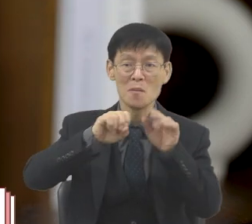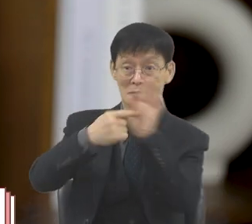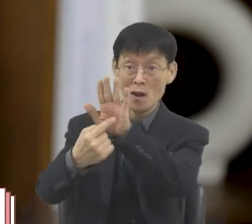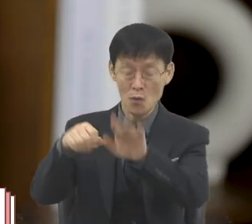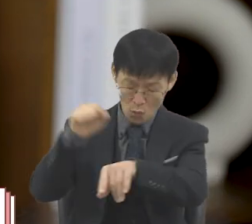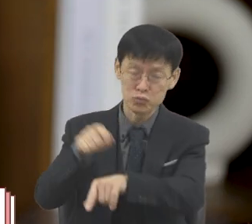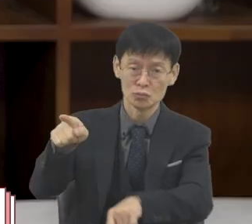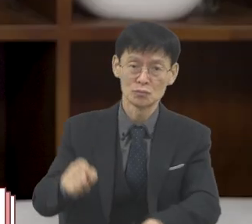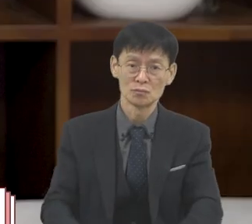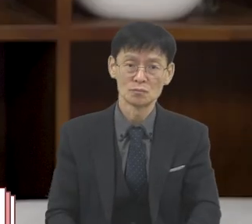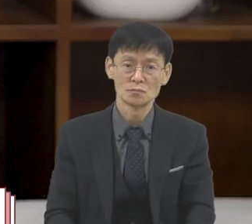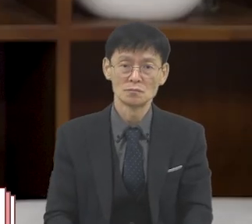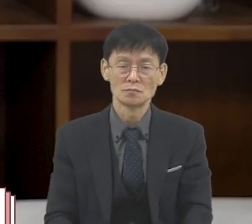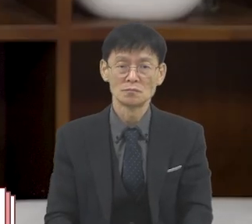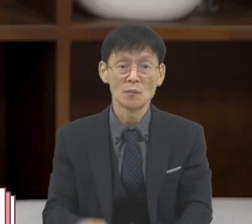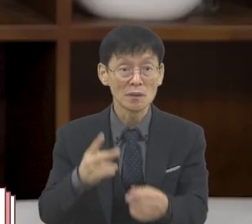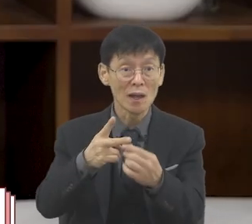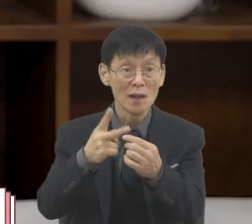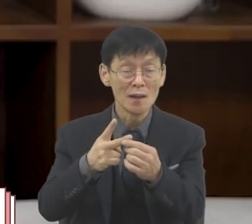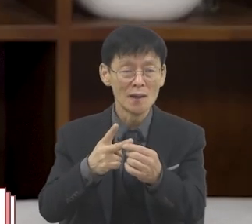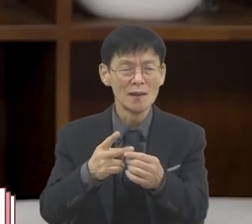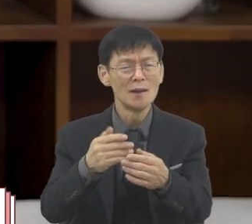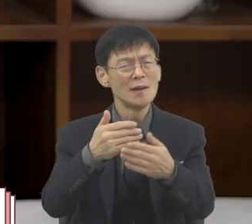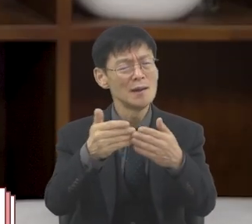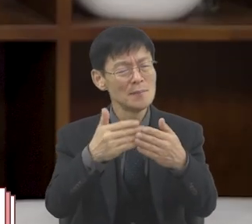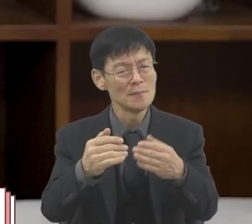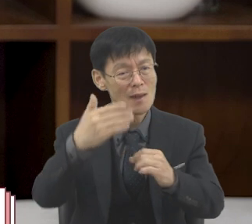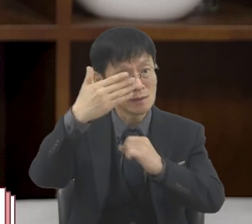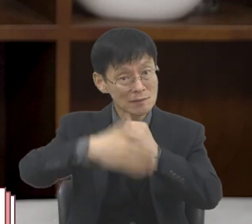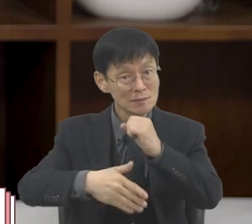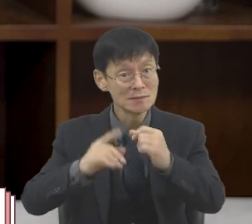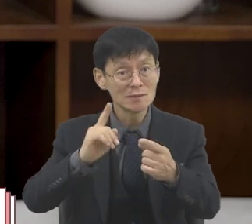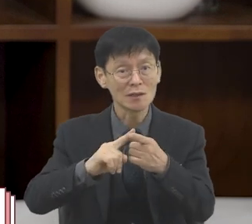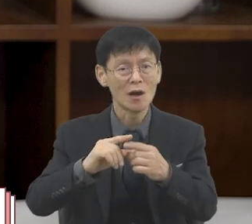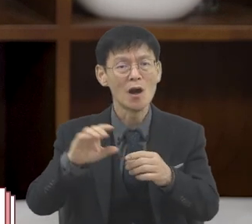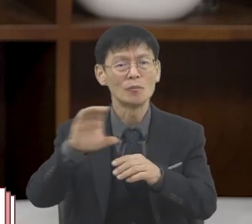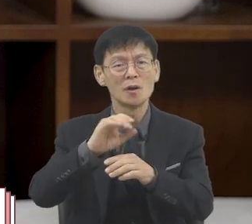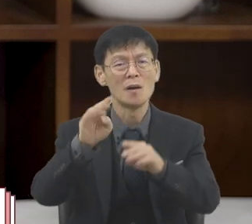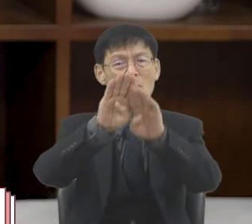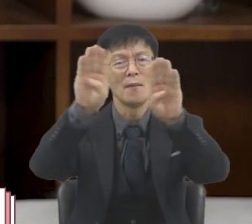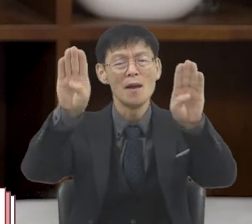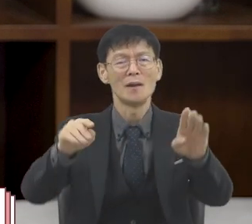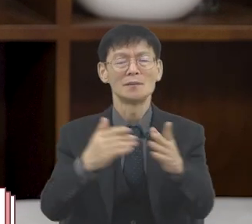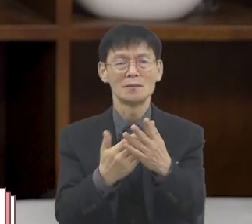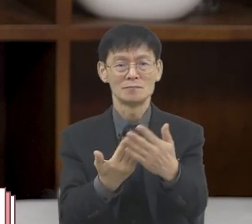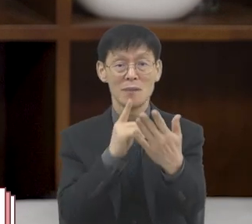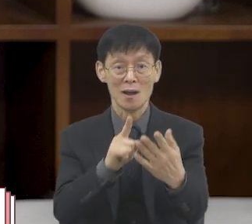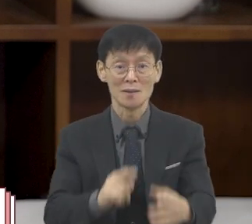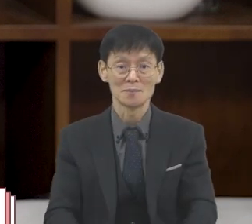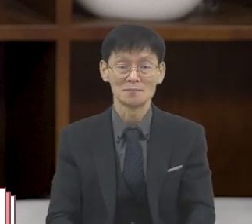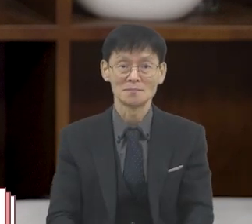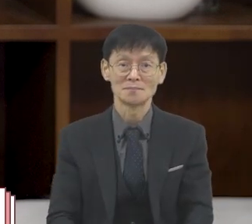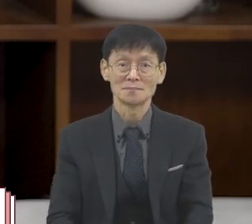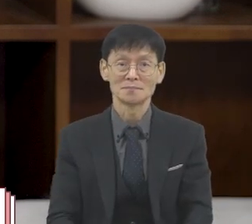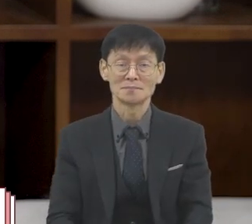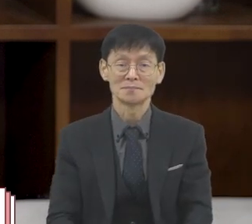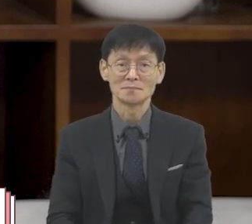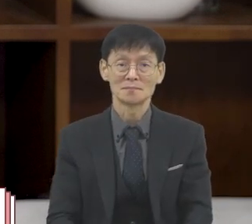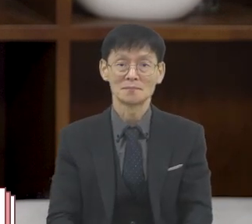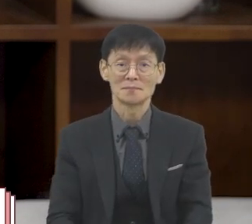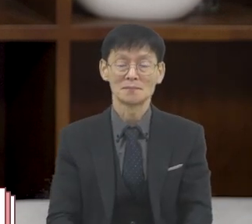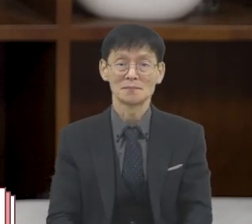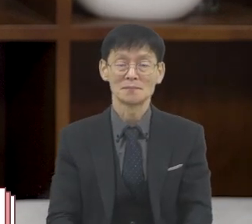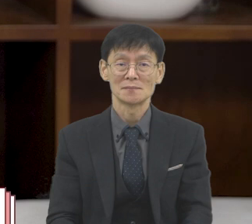말했네요. 다음 사례는 음란한 그림이나 사진을 컴퓨터의 배경화면으로 사용하는 사례입니다. 같이